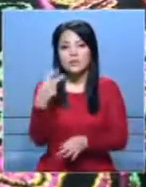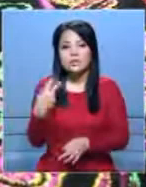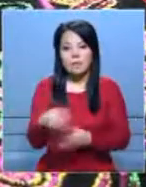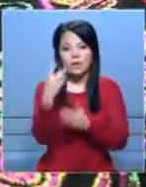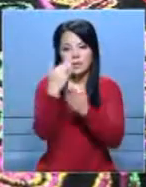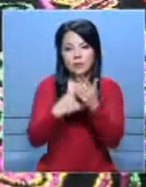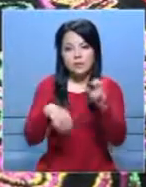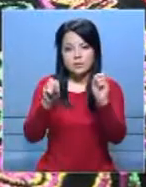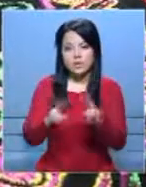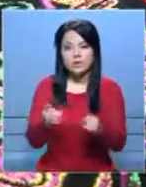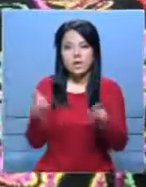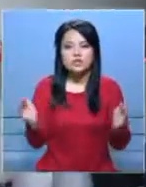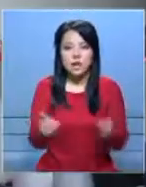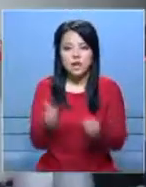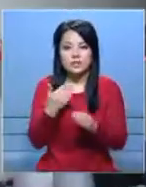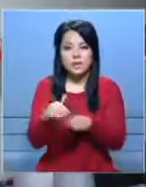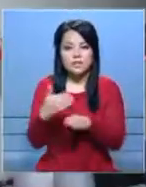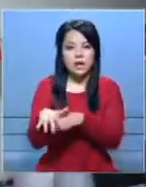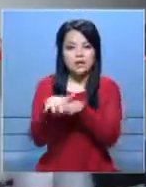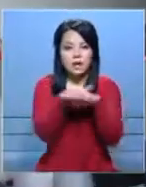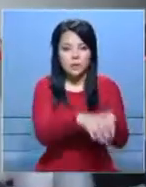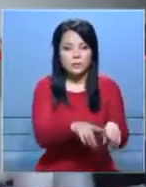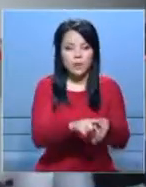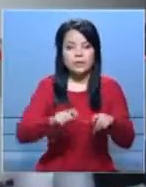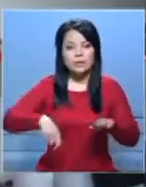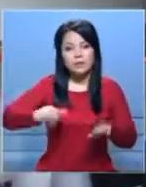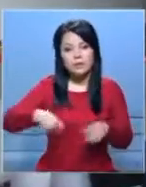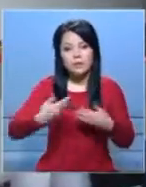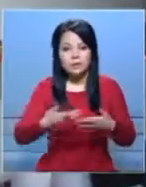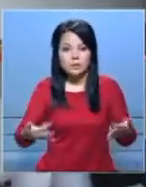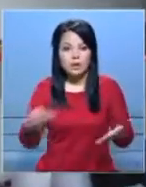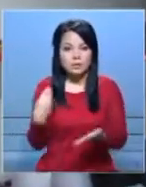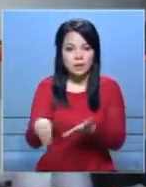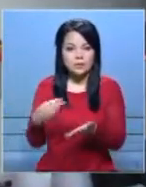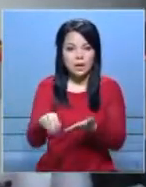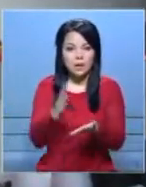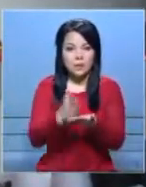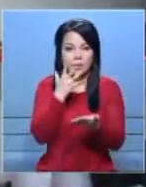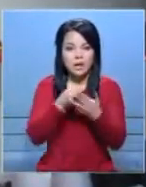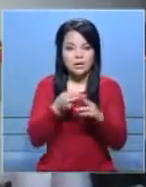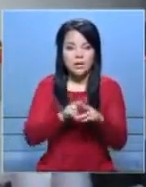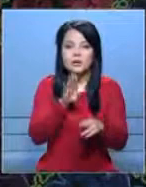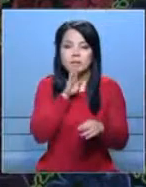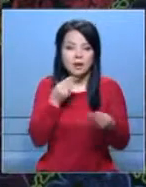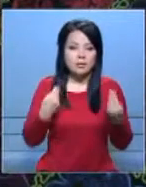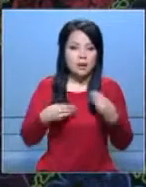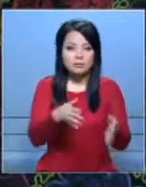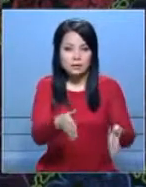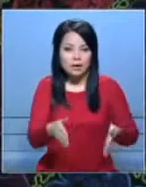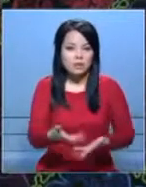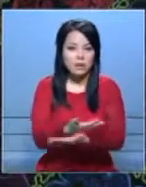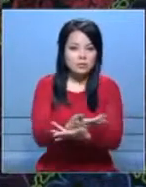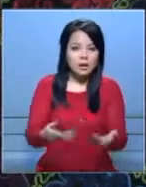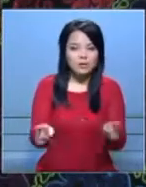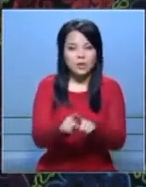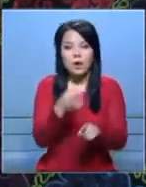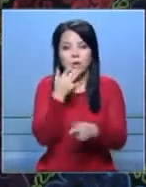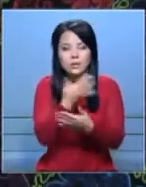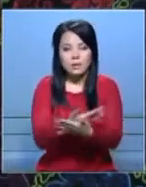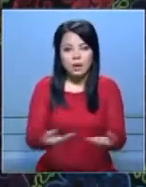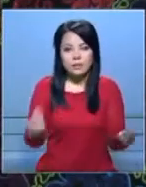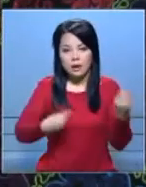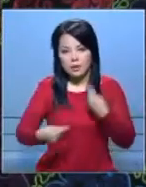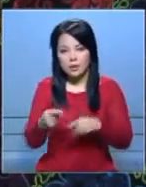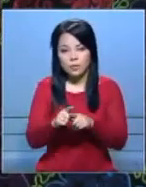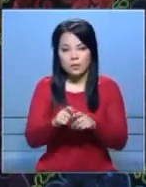арқылы шағын несие алып, тігін машиналарын сатып алған. Қазір ісмер, қыз жасауы, төсек жабдықтары, ұлттық киімдерді